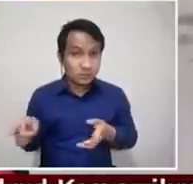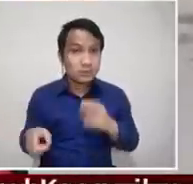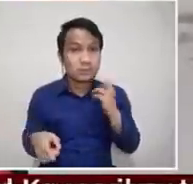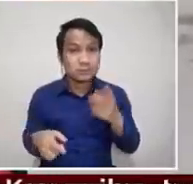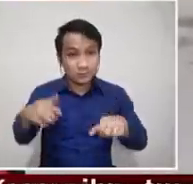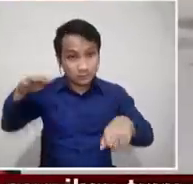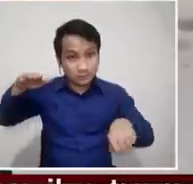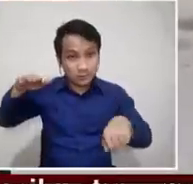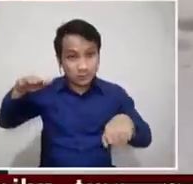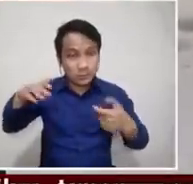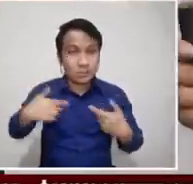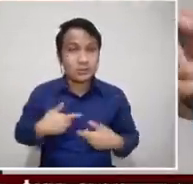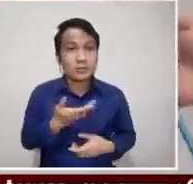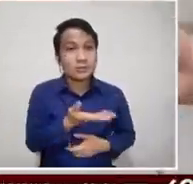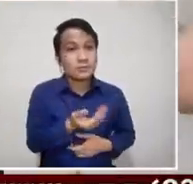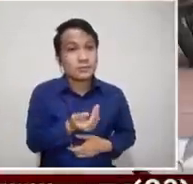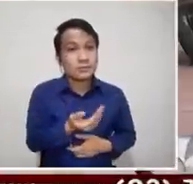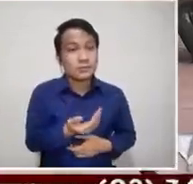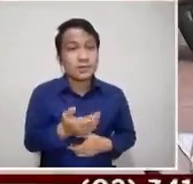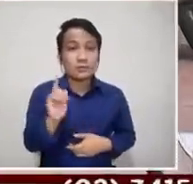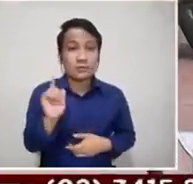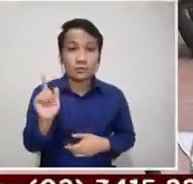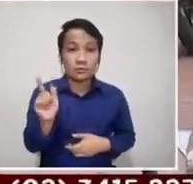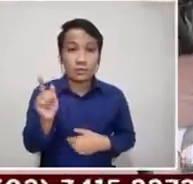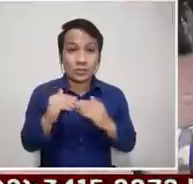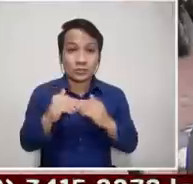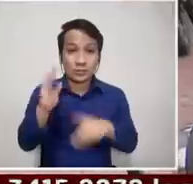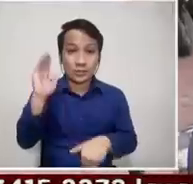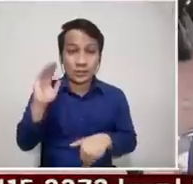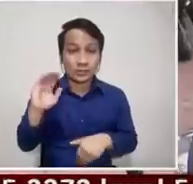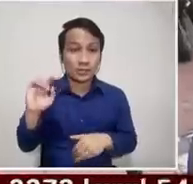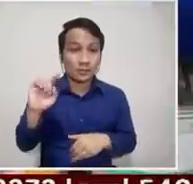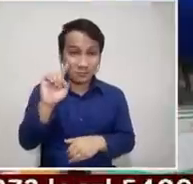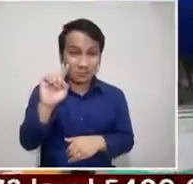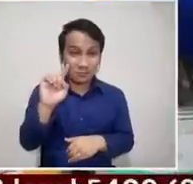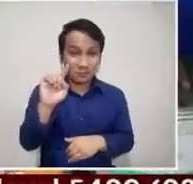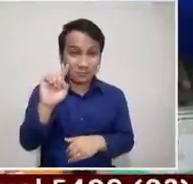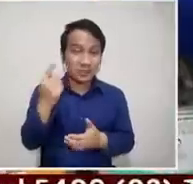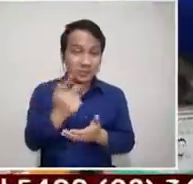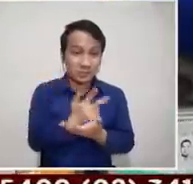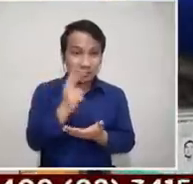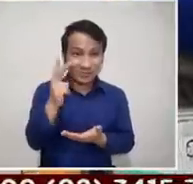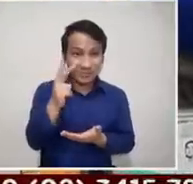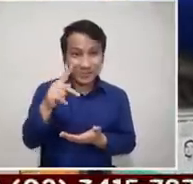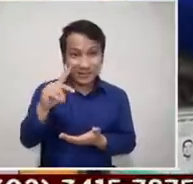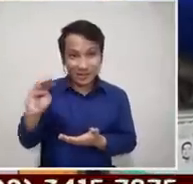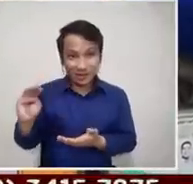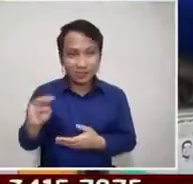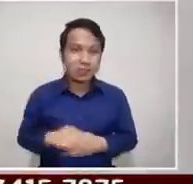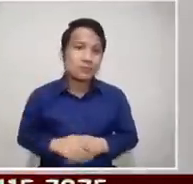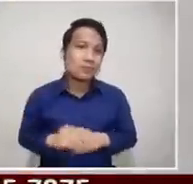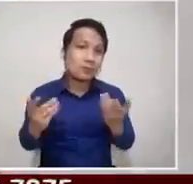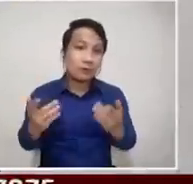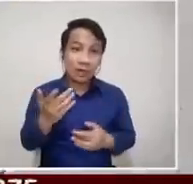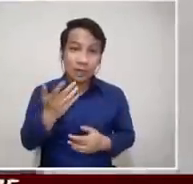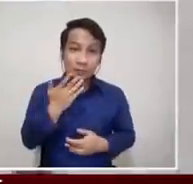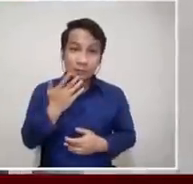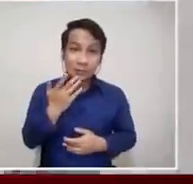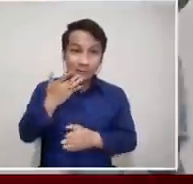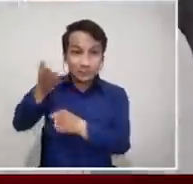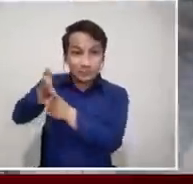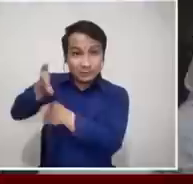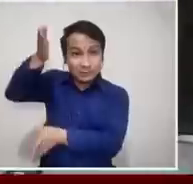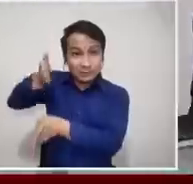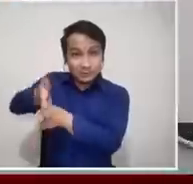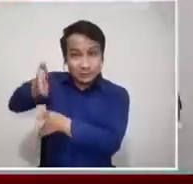na maniningil ng higit 20 pesos sa unang apat na kilometro at ang mga walang plastic barrier para maiwasan